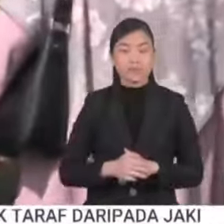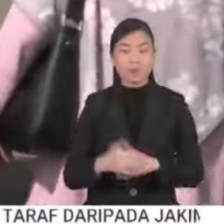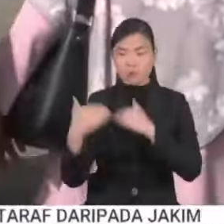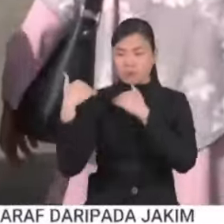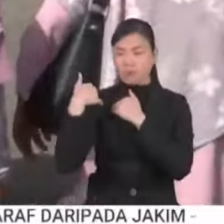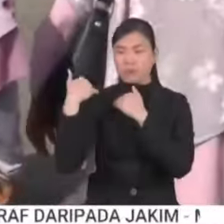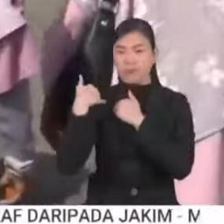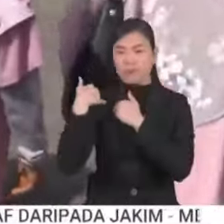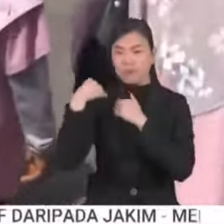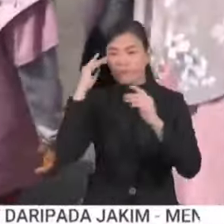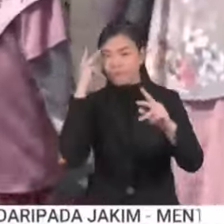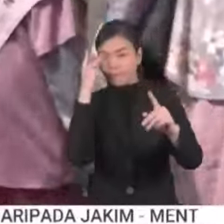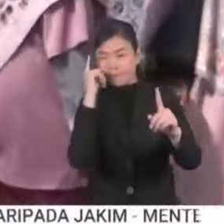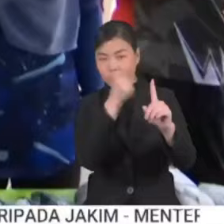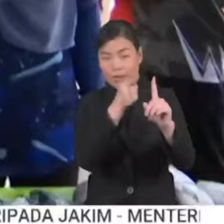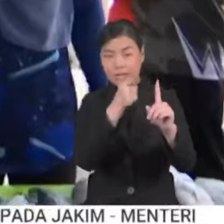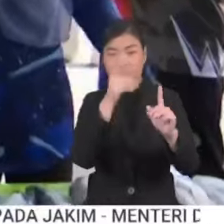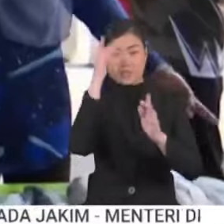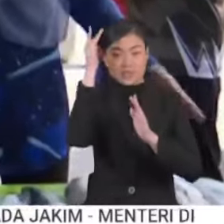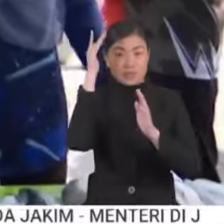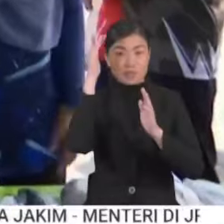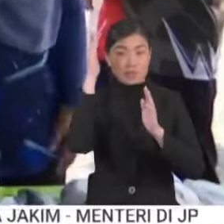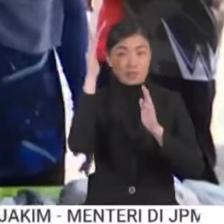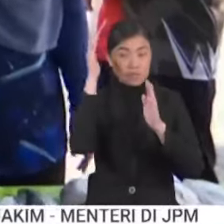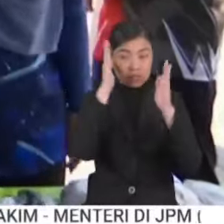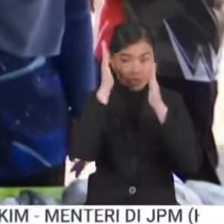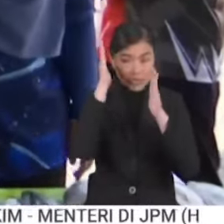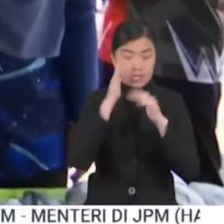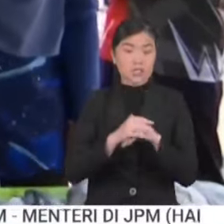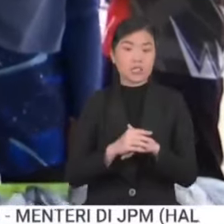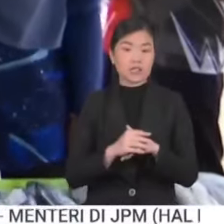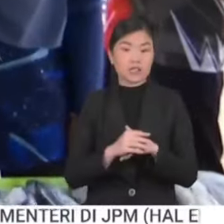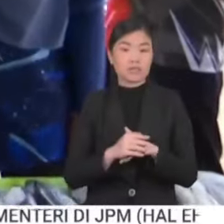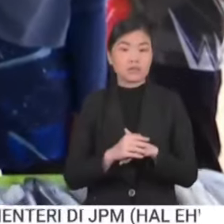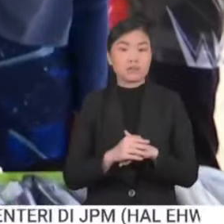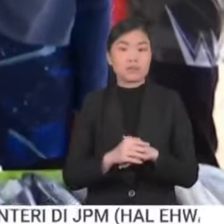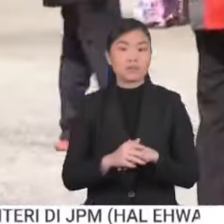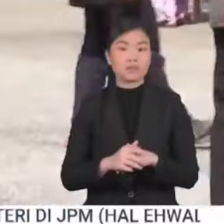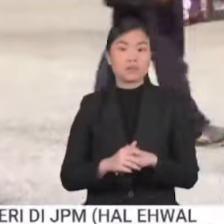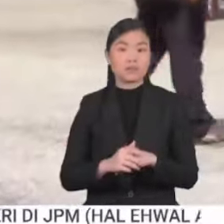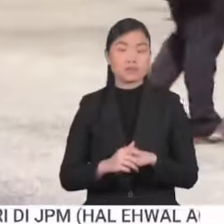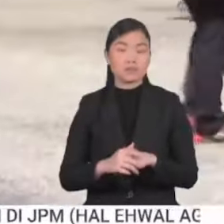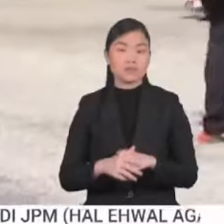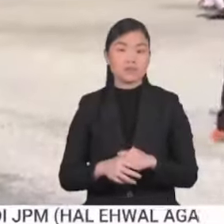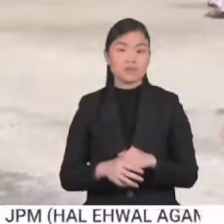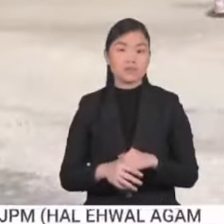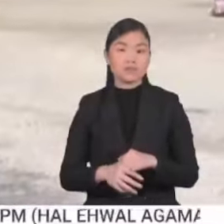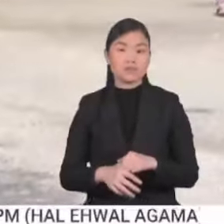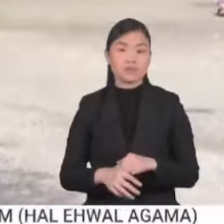Malaysia Madani, Kedah bercadang meneruskan program seumpama di kawasan terpilih.